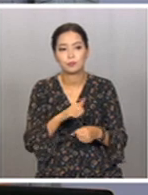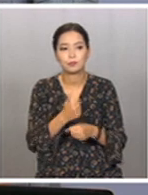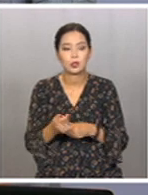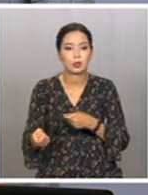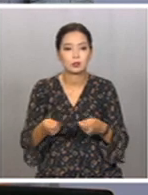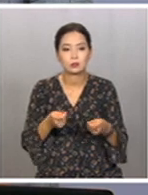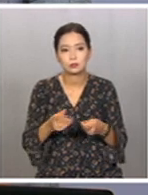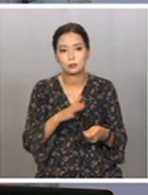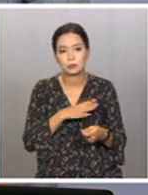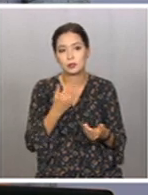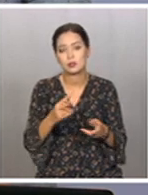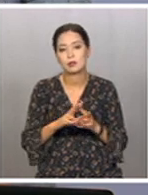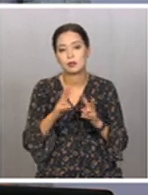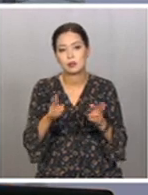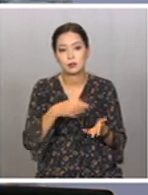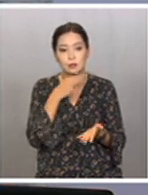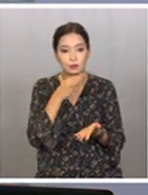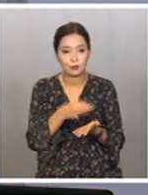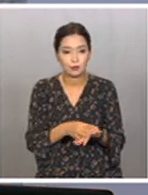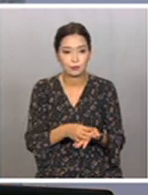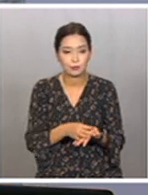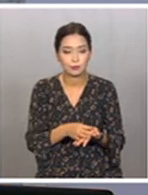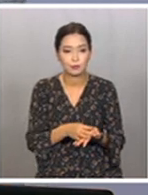Оқушылар, жауаптарыңыз дұрыс деп ойлаймын.